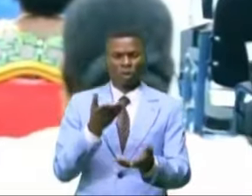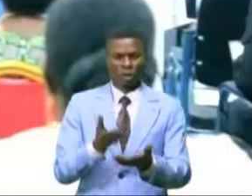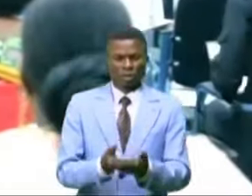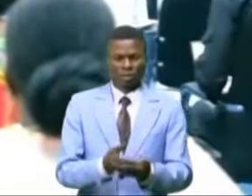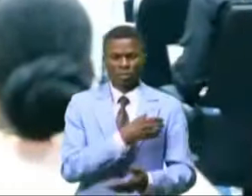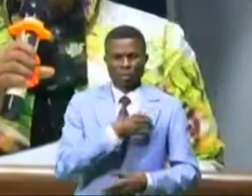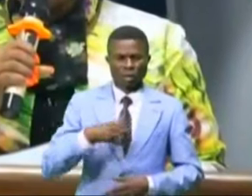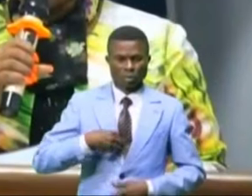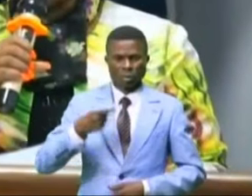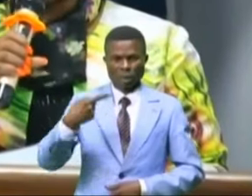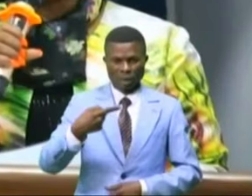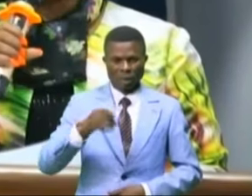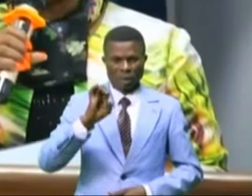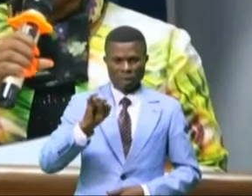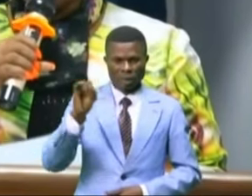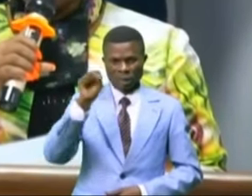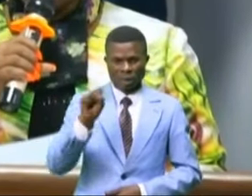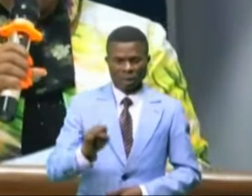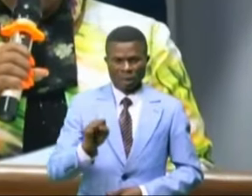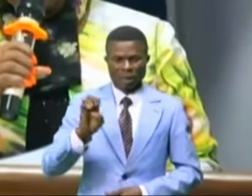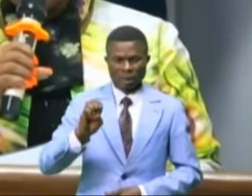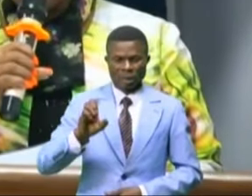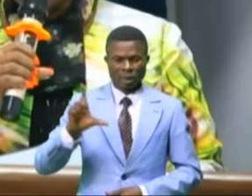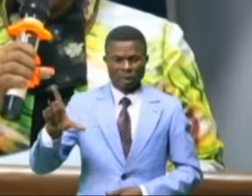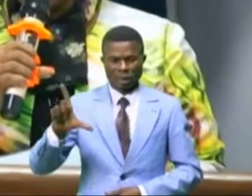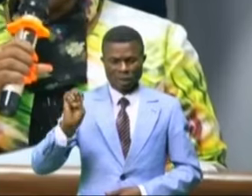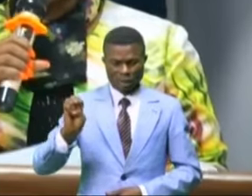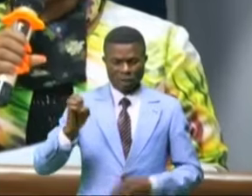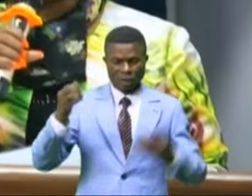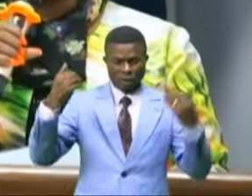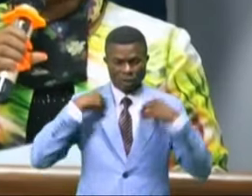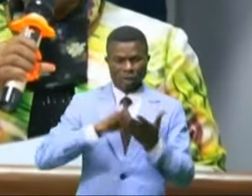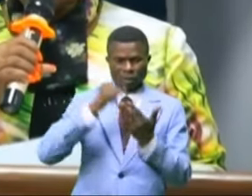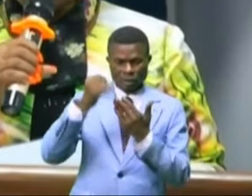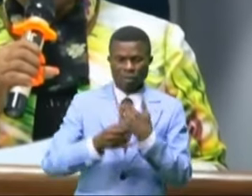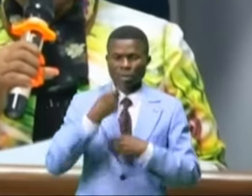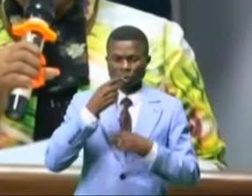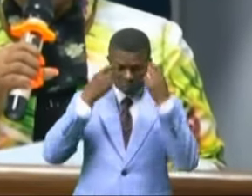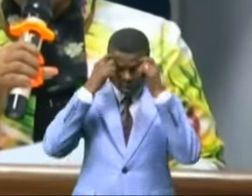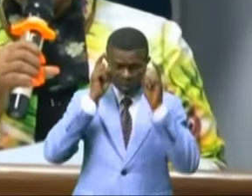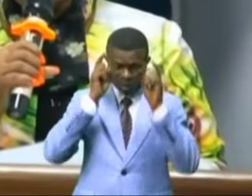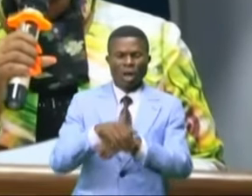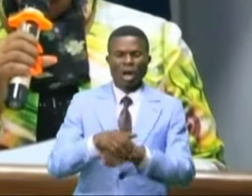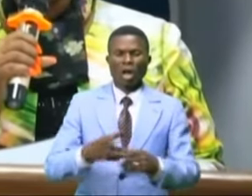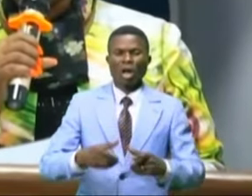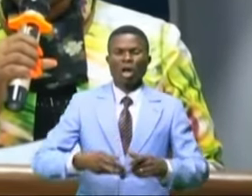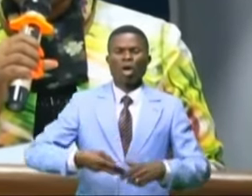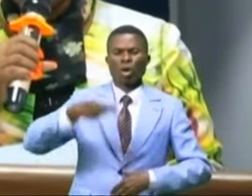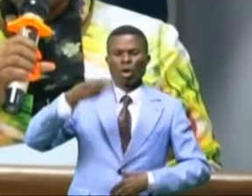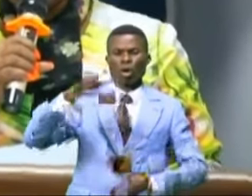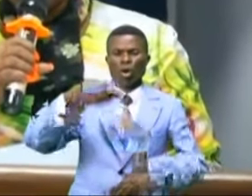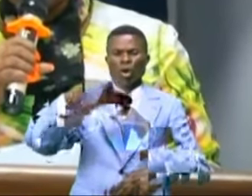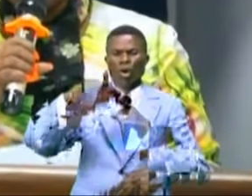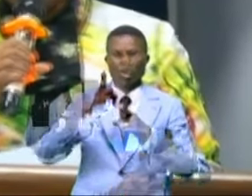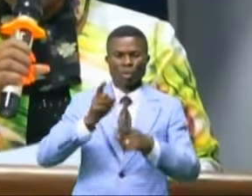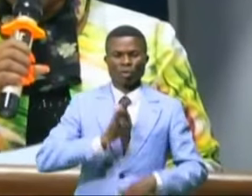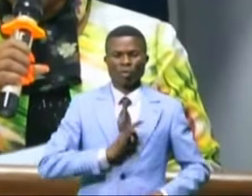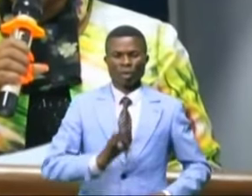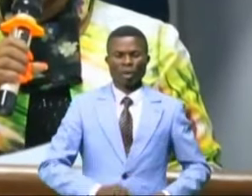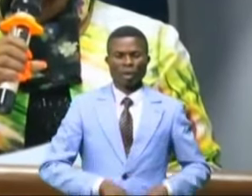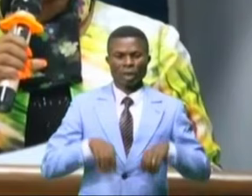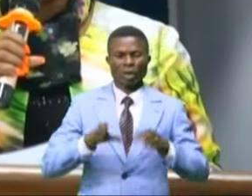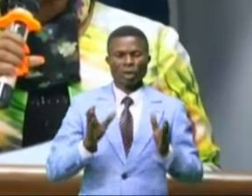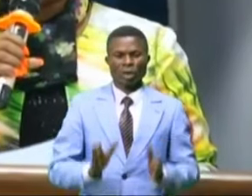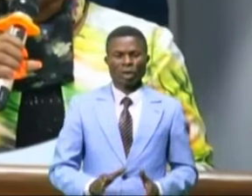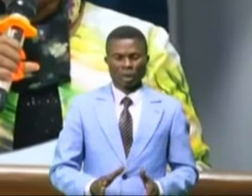Gisèle Kapinga Ntumba, point focal du projet. Cette campagne est un engagement de haut niveau par le chef de l'État congolais,